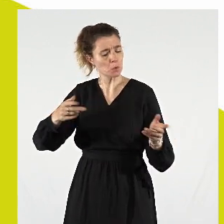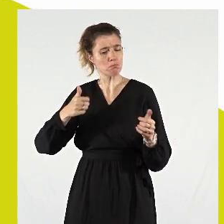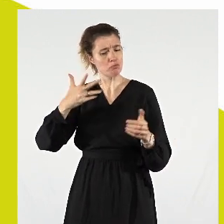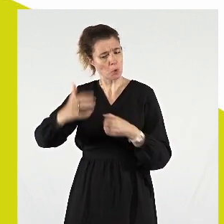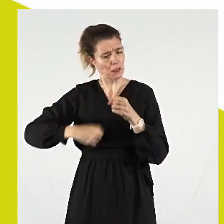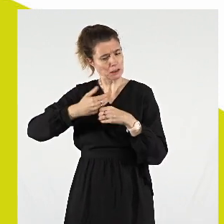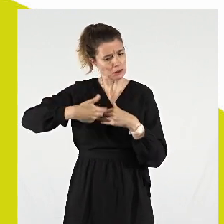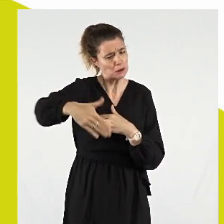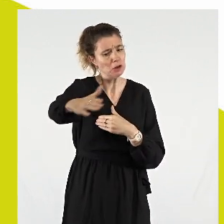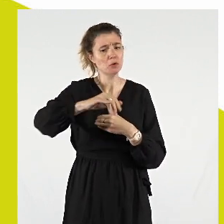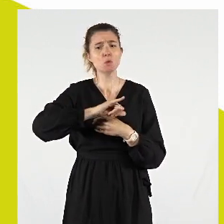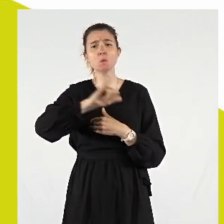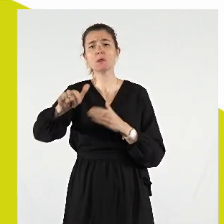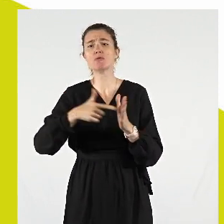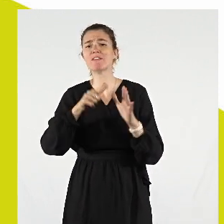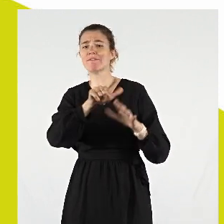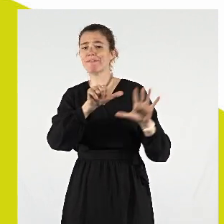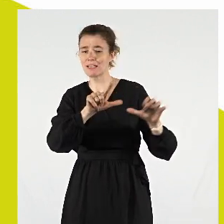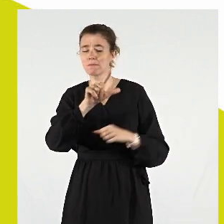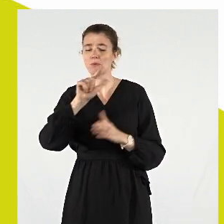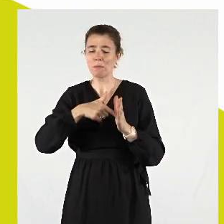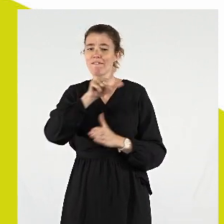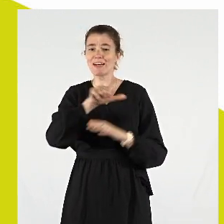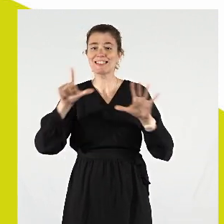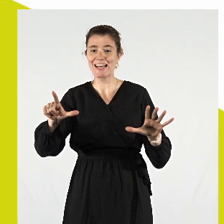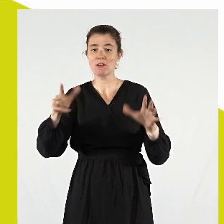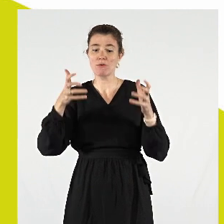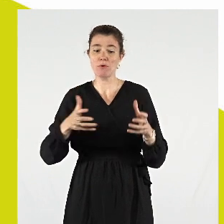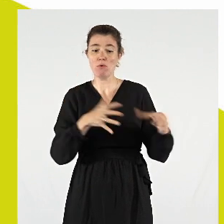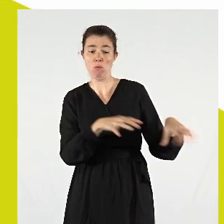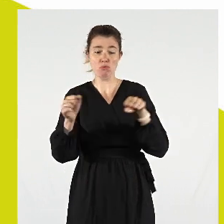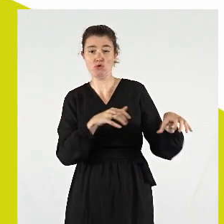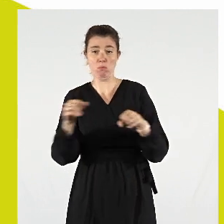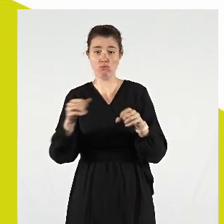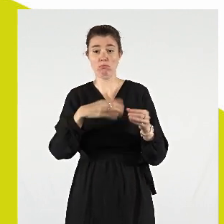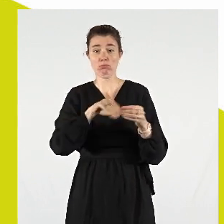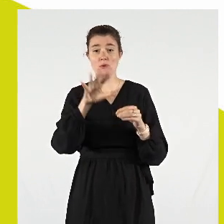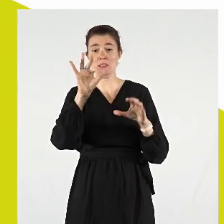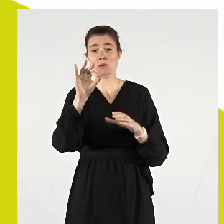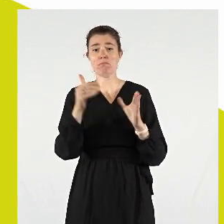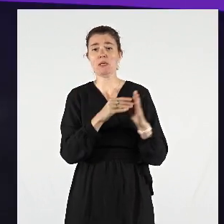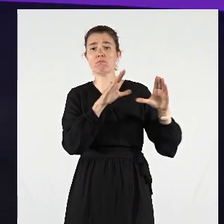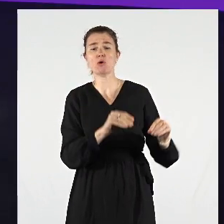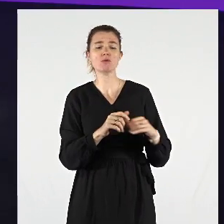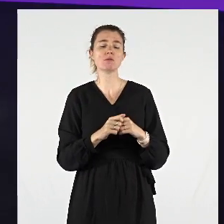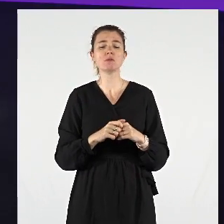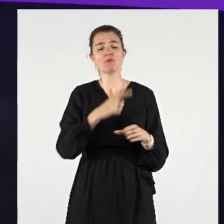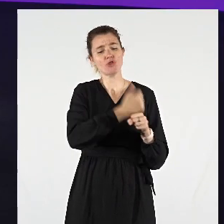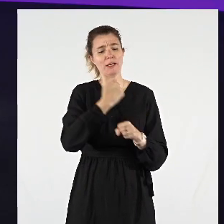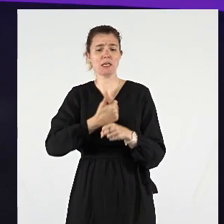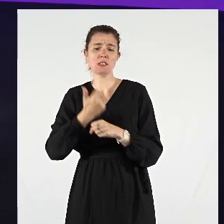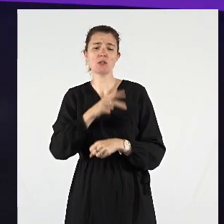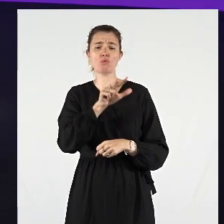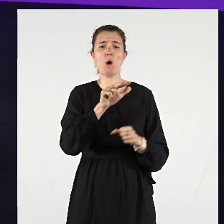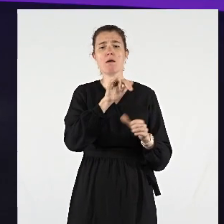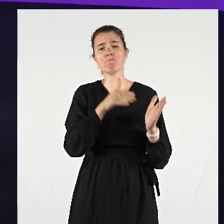d'ici 2027 d'augmenter les effectifs de 50 000 postes avec un rythme entre 3 000 et 5 000 postes par an. Et ben on en perd